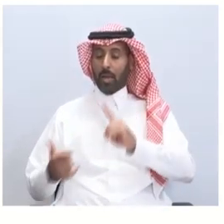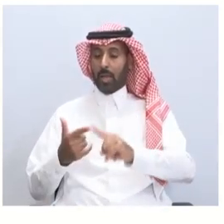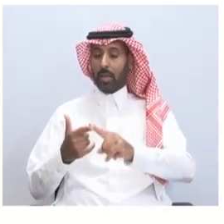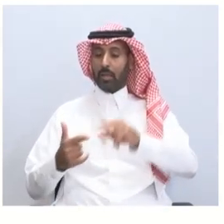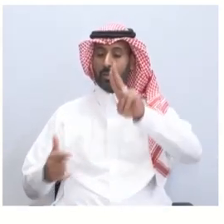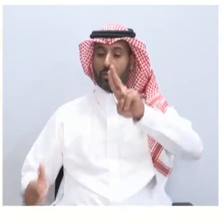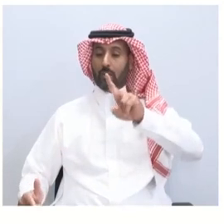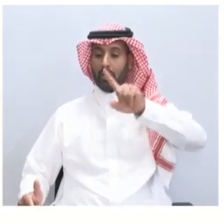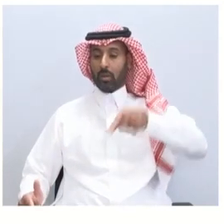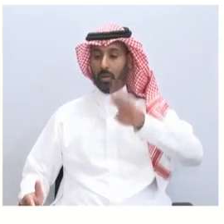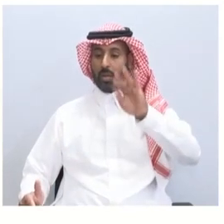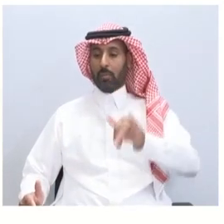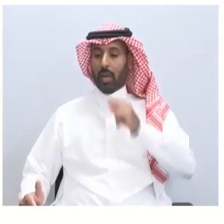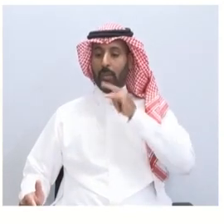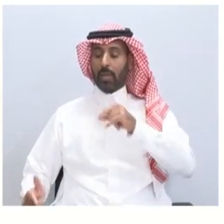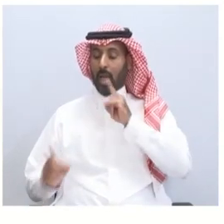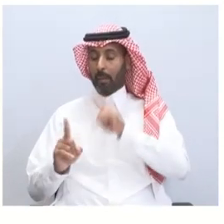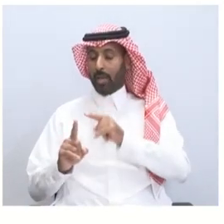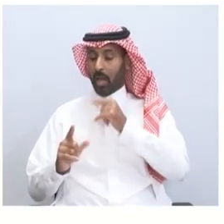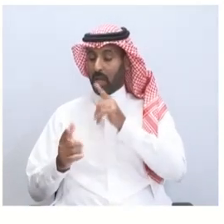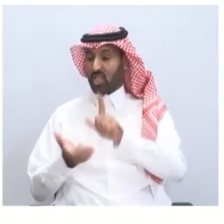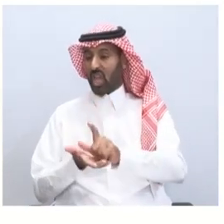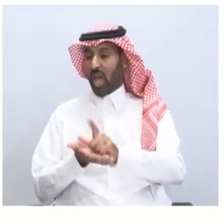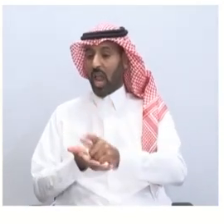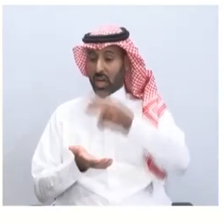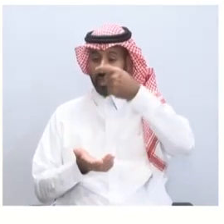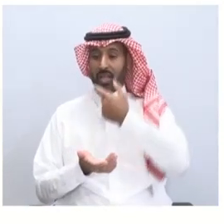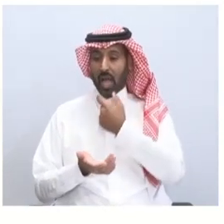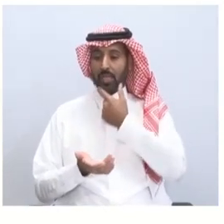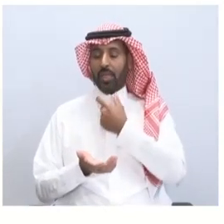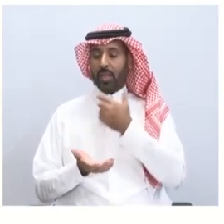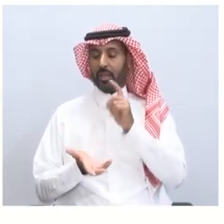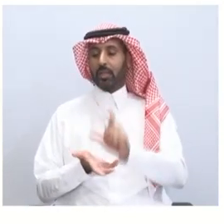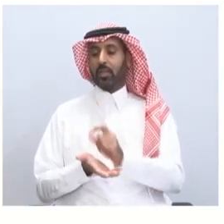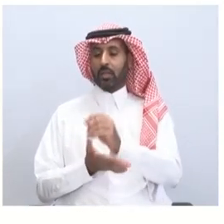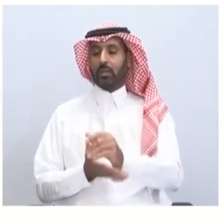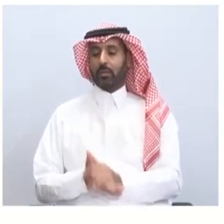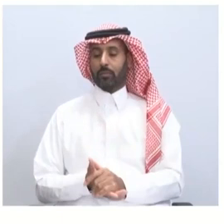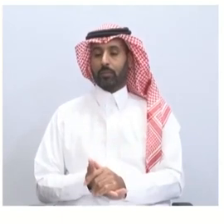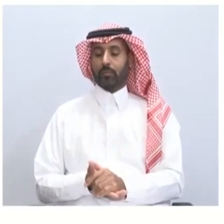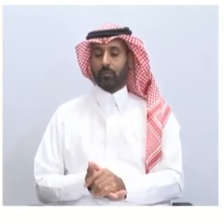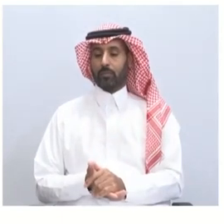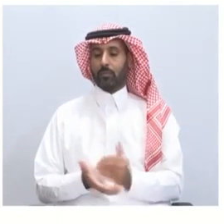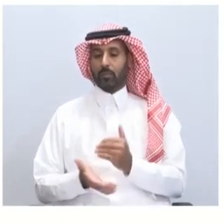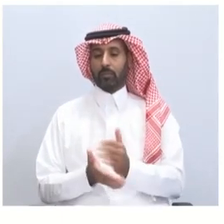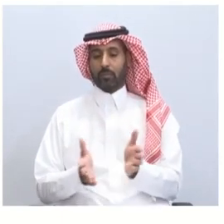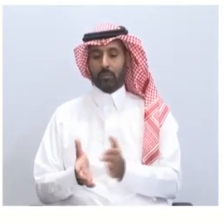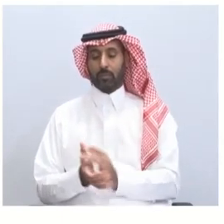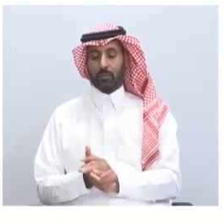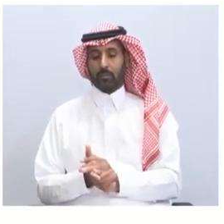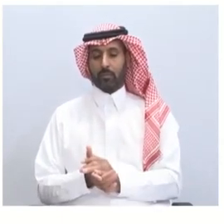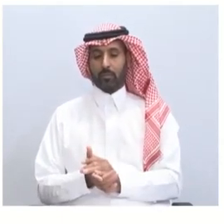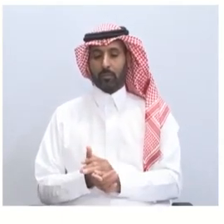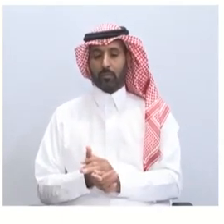اميرا على الرياض اذا بعد ان وصل الامام او الامير مشاري بن